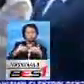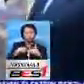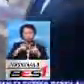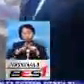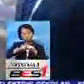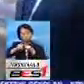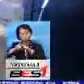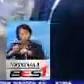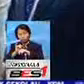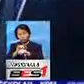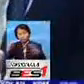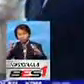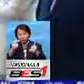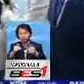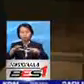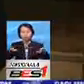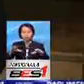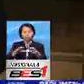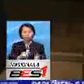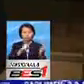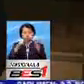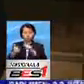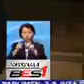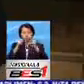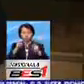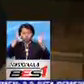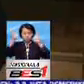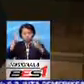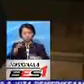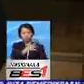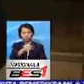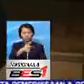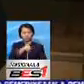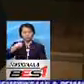pelbagai misi besar yang mahu disempurnakan oleh pihak Malaysia dan China.